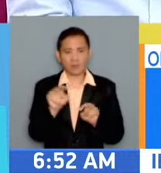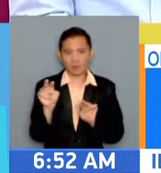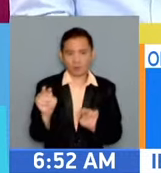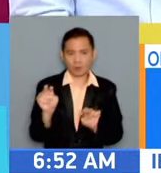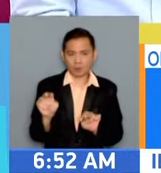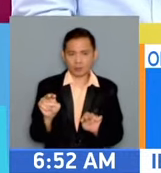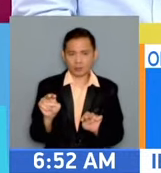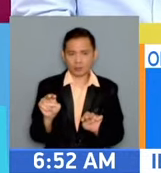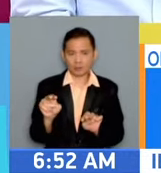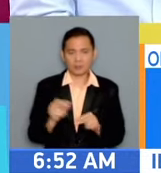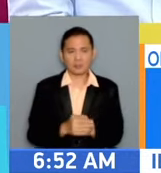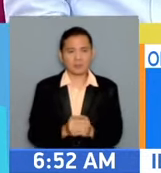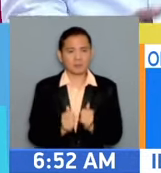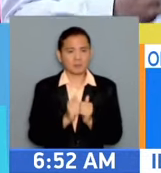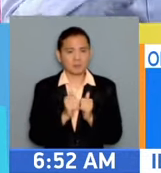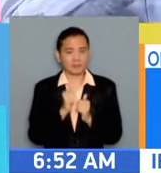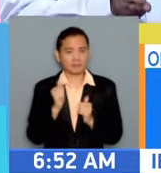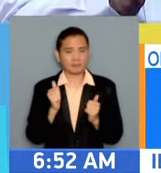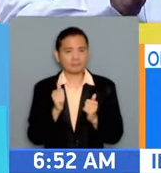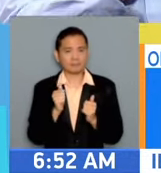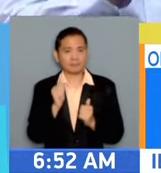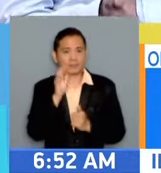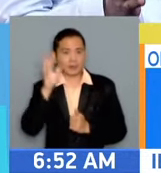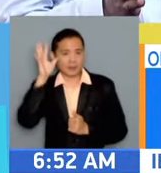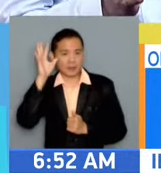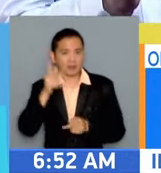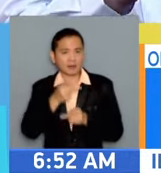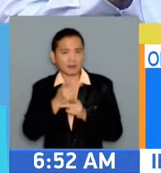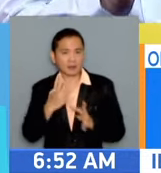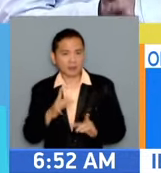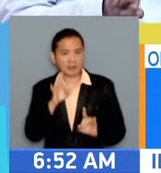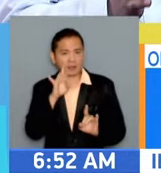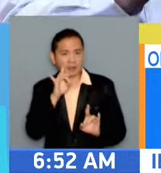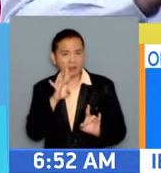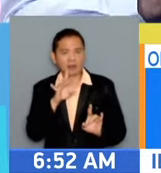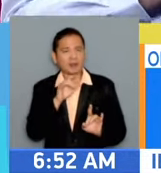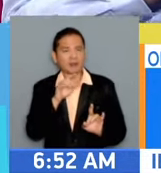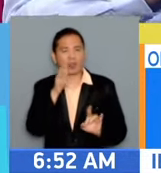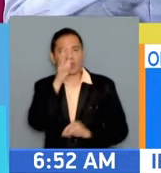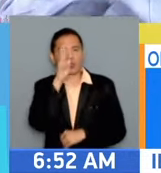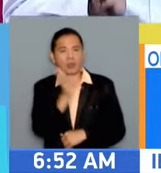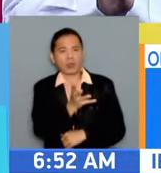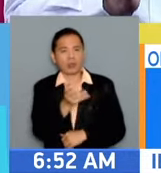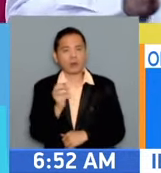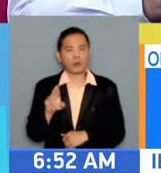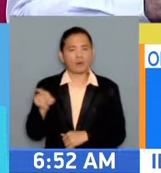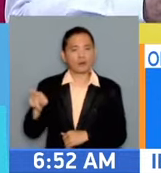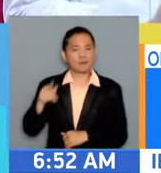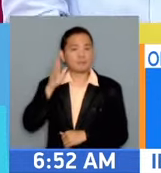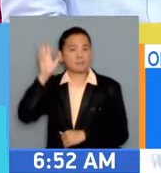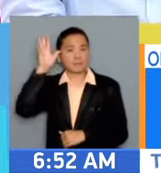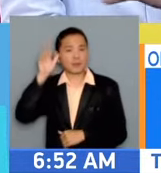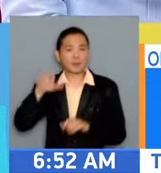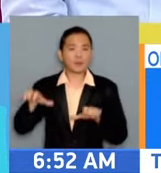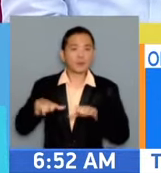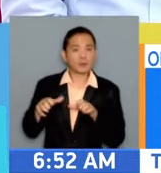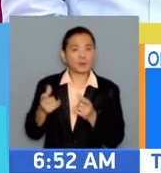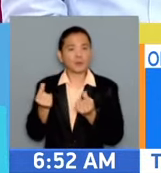nababantay na maayos yung mga bata. Mm-mm. Or minsan, nade-distract po yung mga parents nila or yung mga nag-aalaga sa kanila. Nalilita.